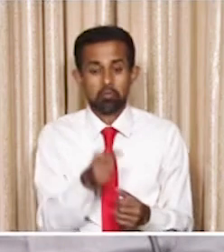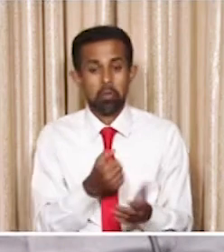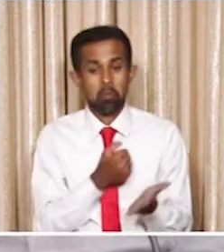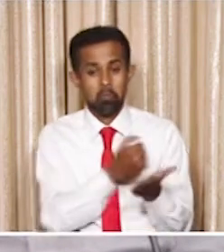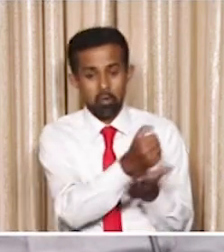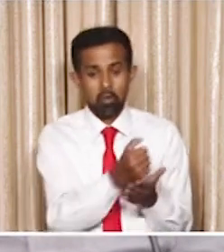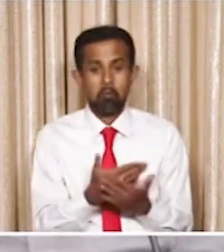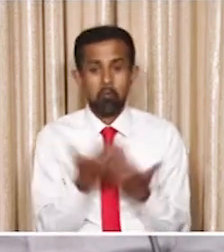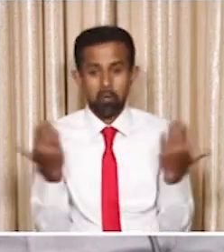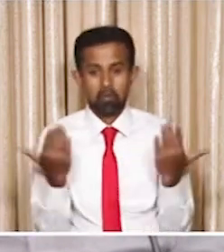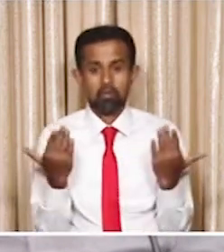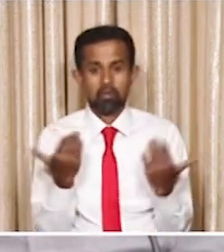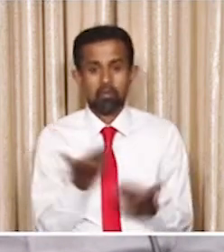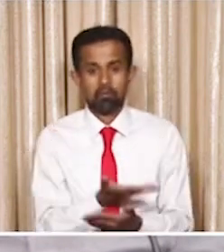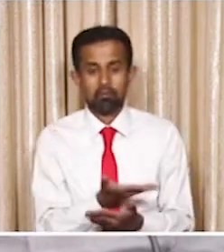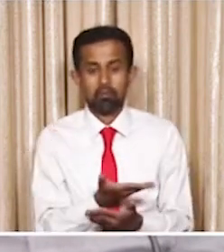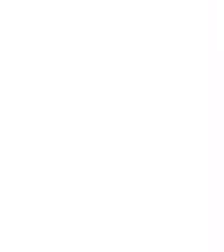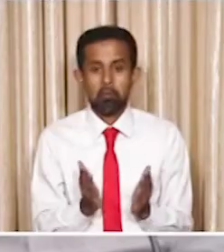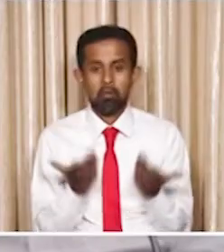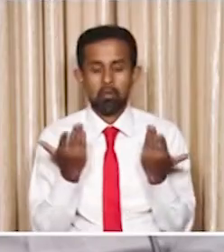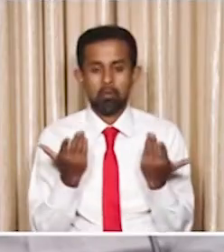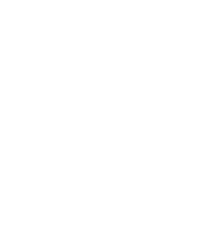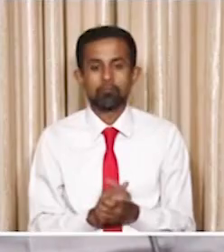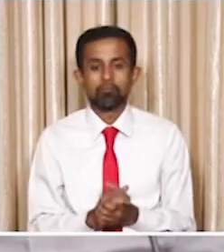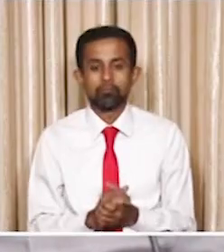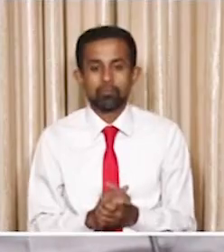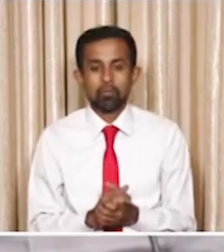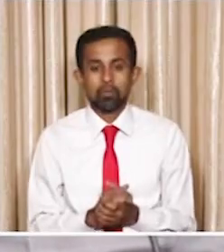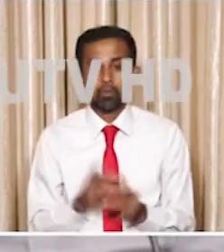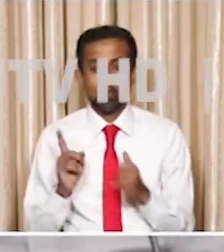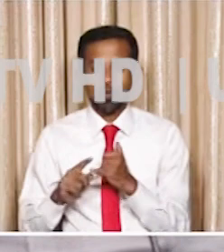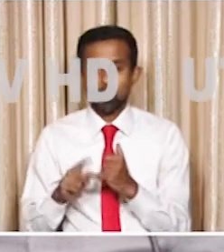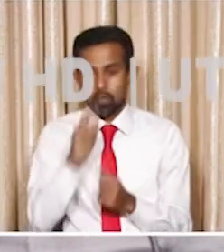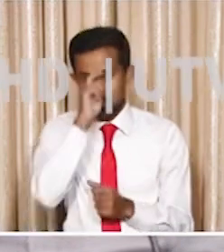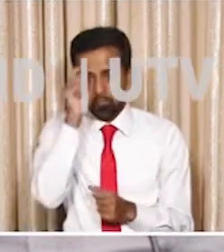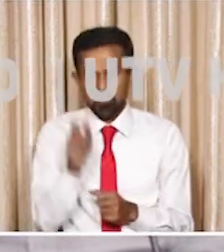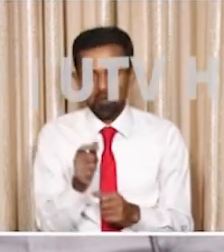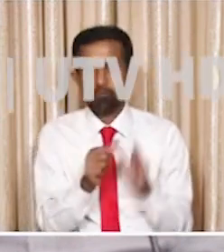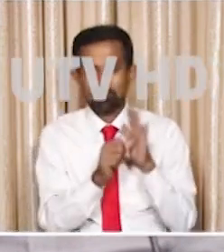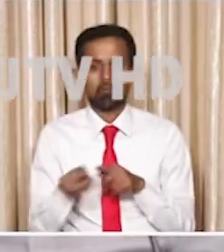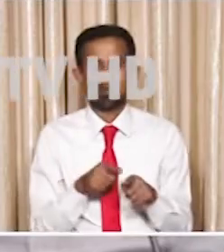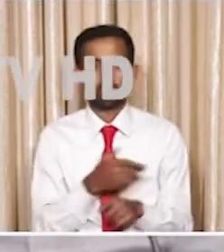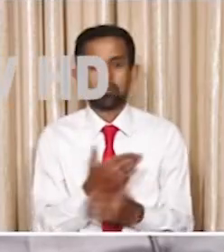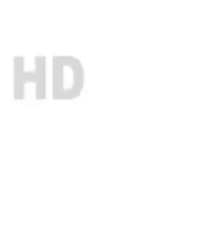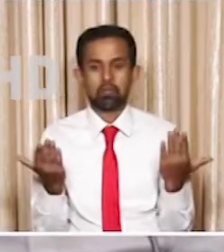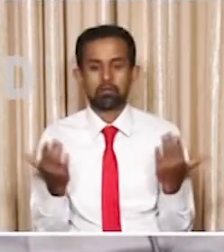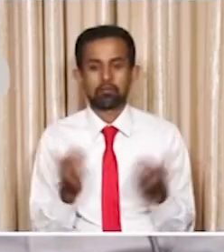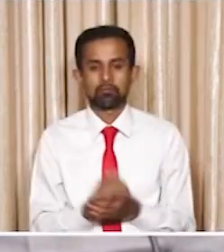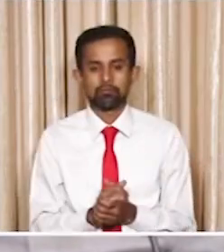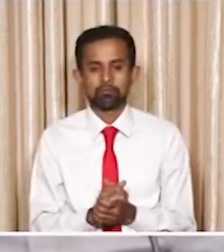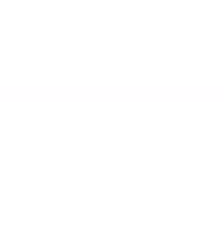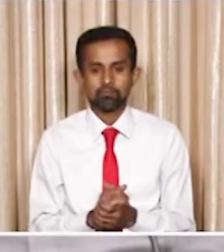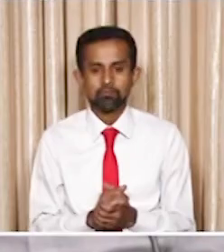කරපු පත්තරේ මේ දිවයින පත්තරේ කියන එක ඒතුව ඕක පටන් ගත්තු අපේ මේ උපාලි විජේවර්ධන මහත්තයාට අපහාසයක් මේ පත්තරේ ඒ නිසා ගරු